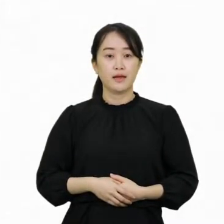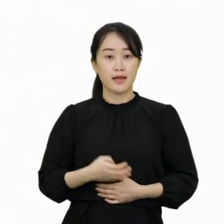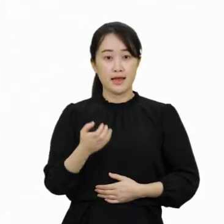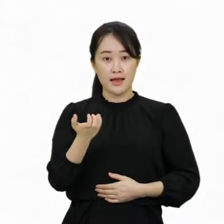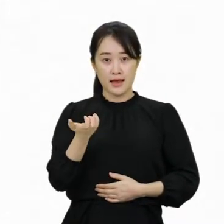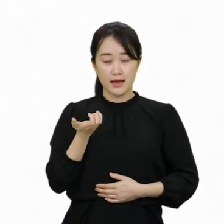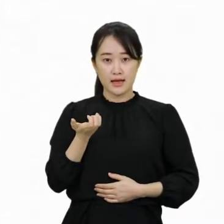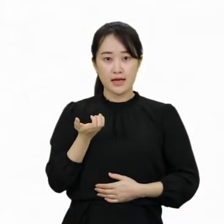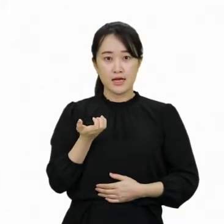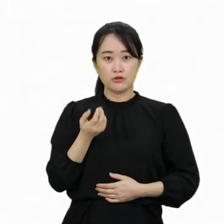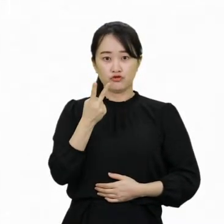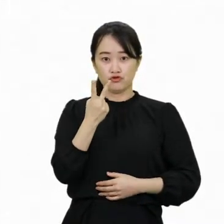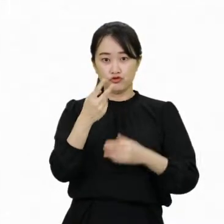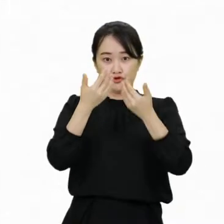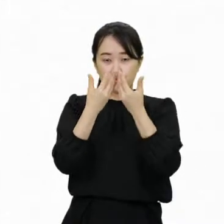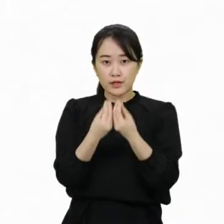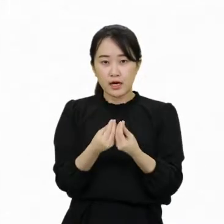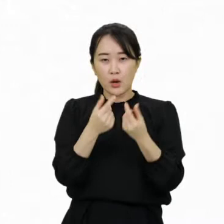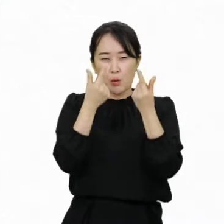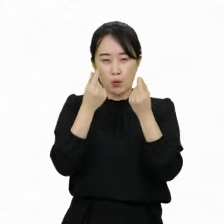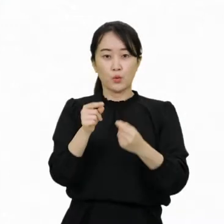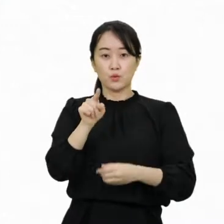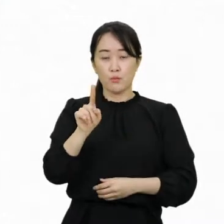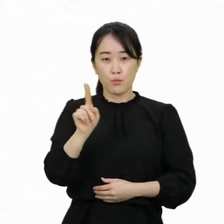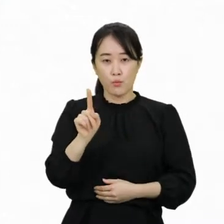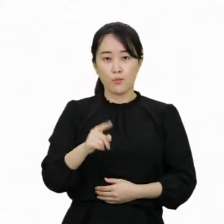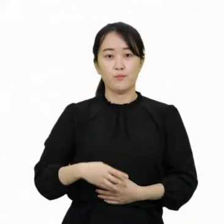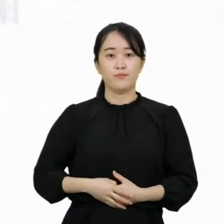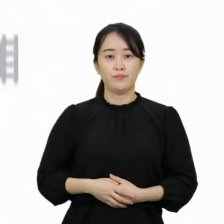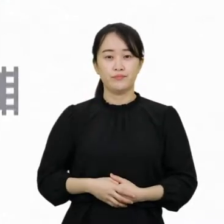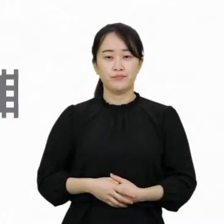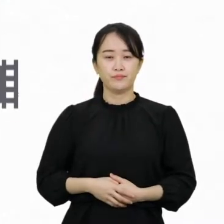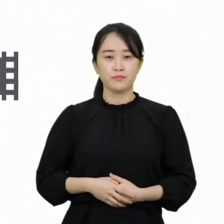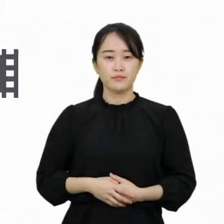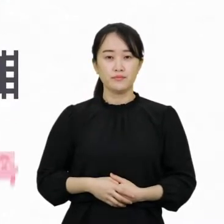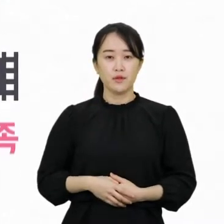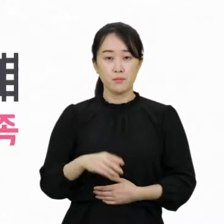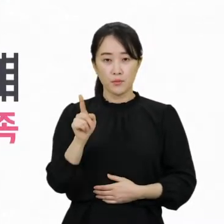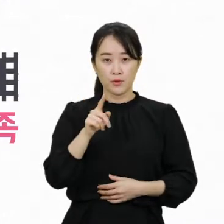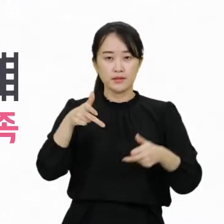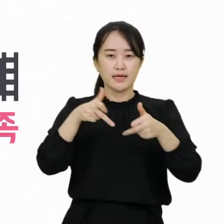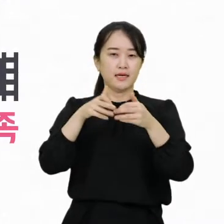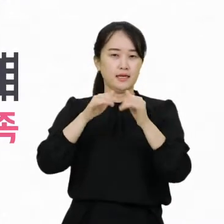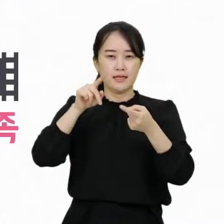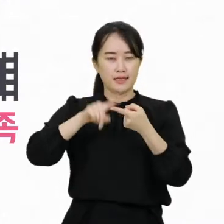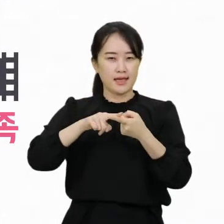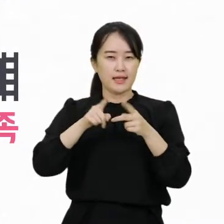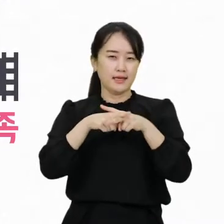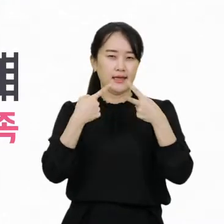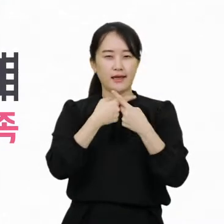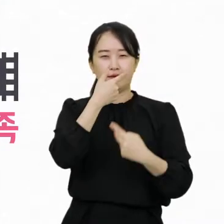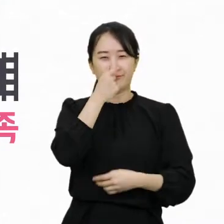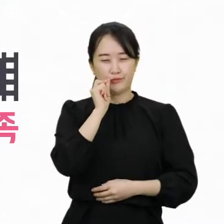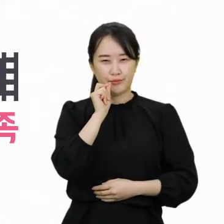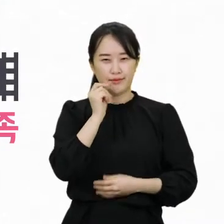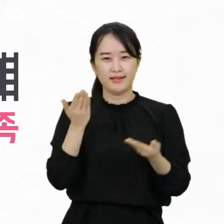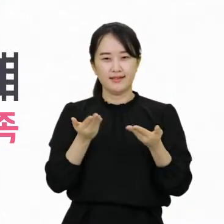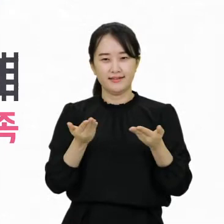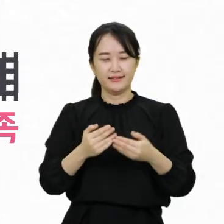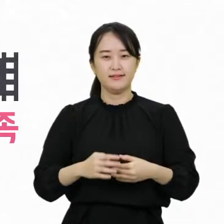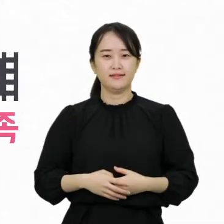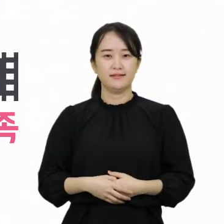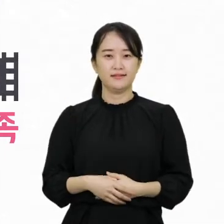앞에서 본 두 사연에 어떤 공통점이 있다고 생각하시나요? 바로 장애인에 대한 이해가 부족해 생겨난